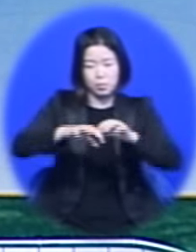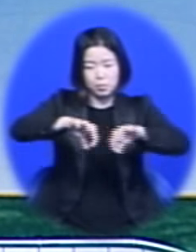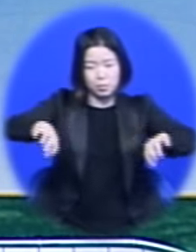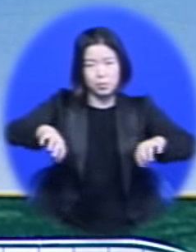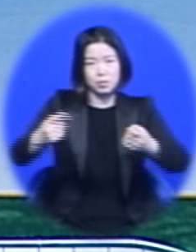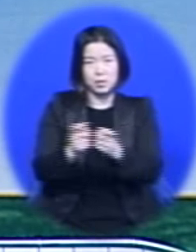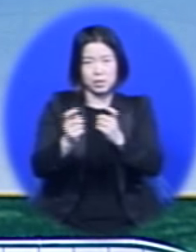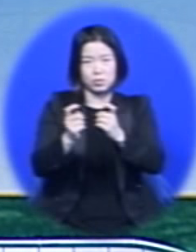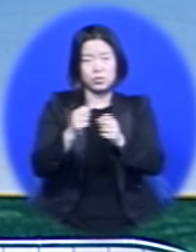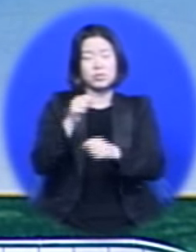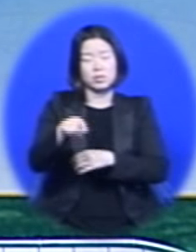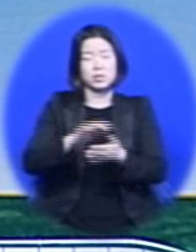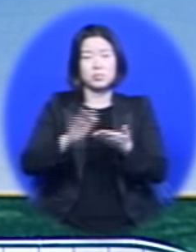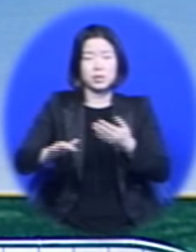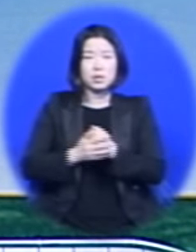것입니다.